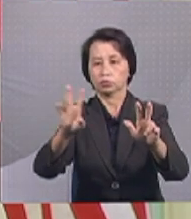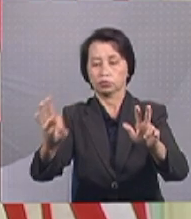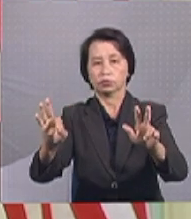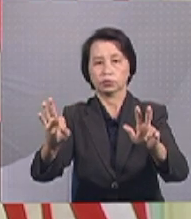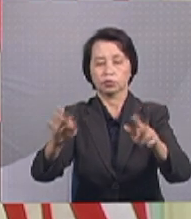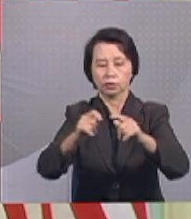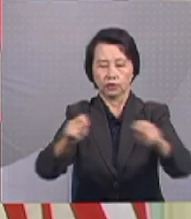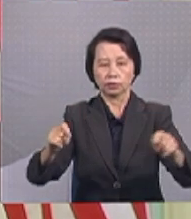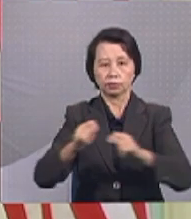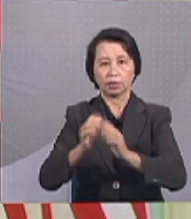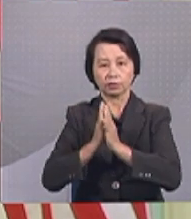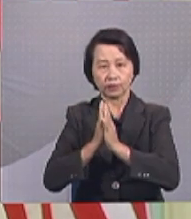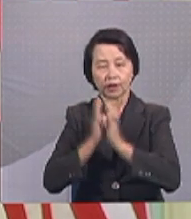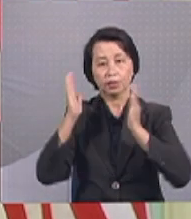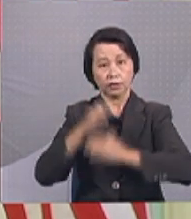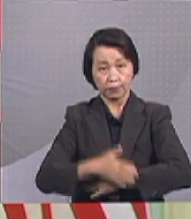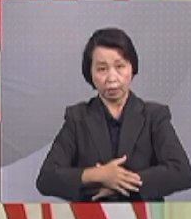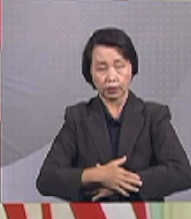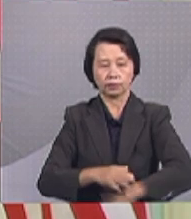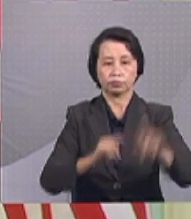3,679 tempat ibadah,